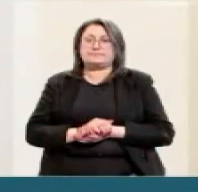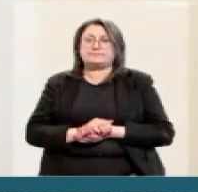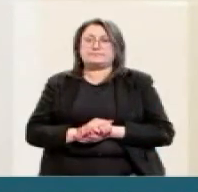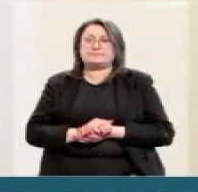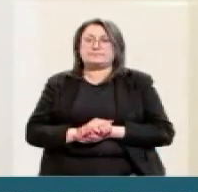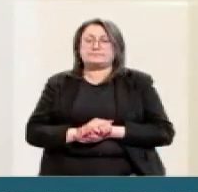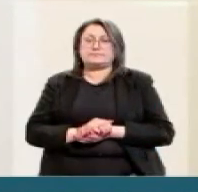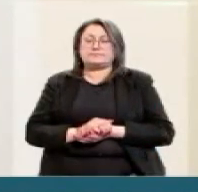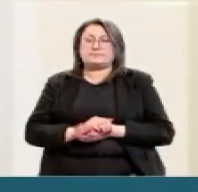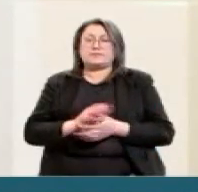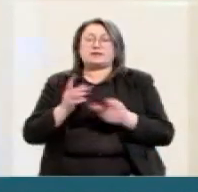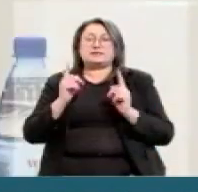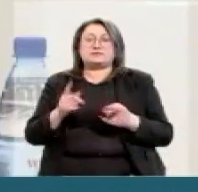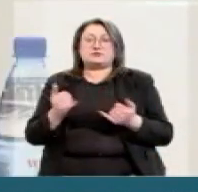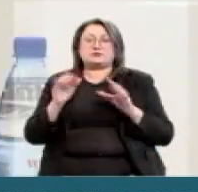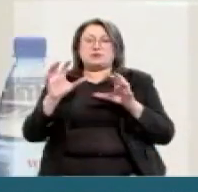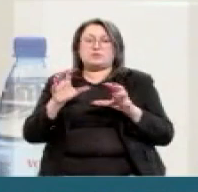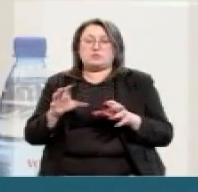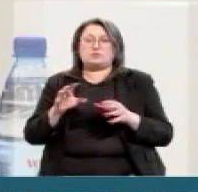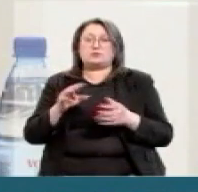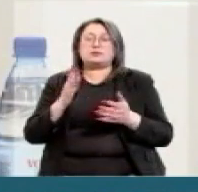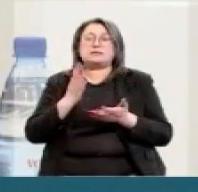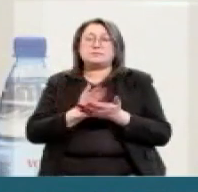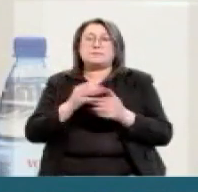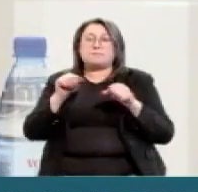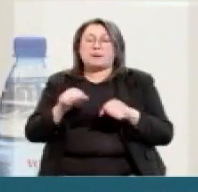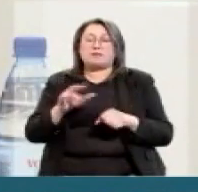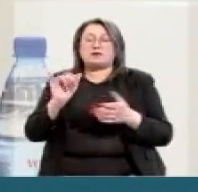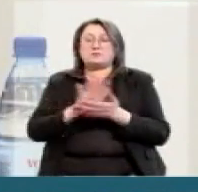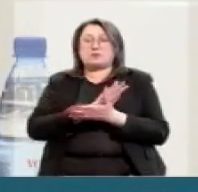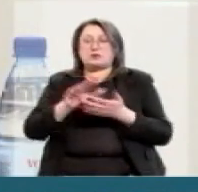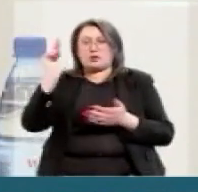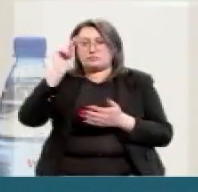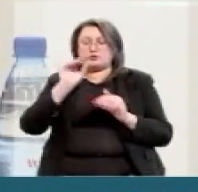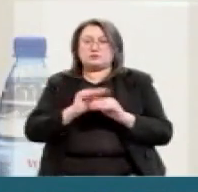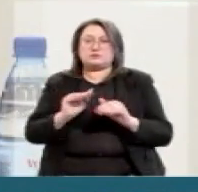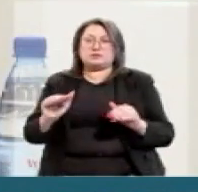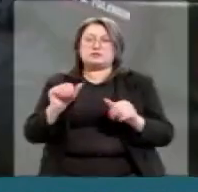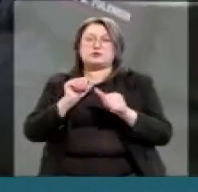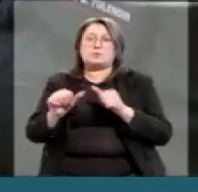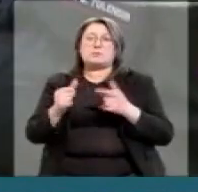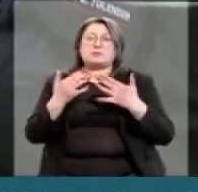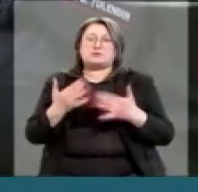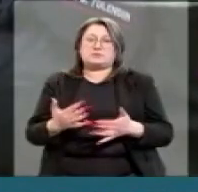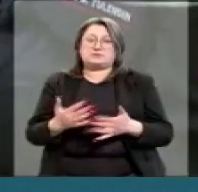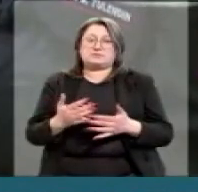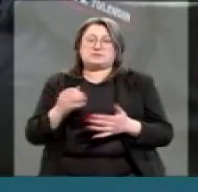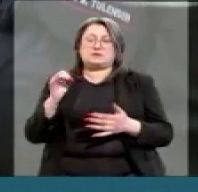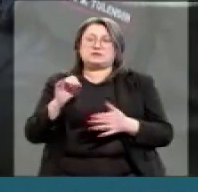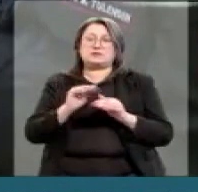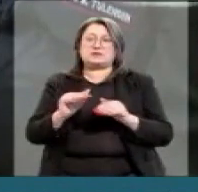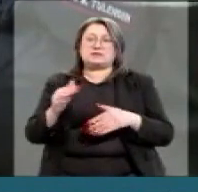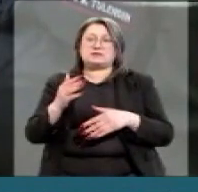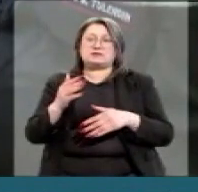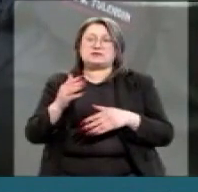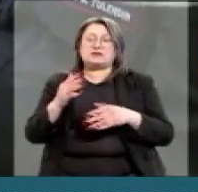Қолданыстағы заңнама ерекше қажеттілігі бар балаларды және үйде мүгедектігі бар балаларды тегін оқыту құқығын бекітеді. Үйде оқитын бала